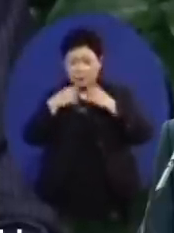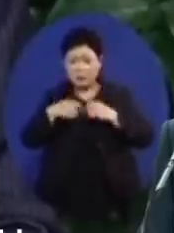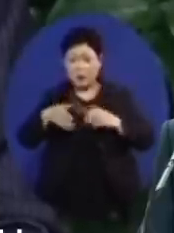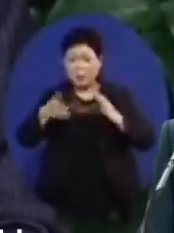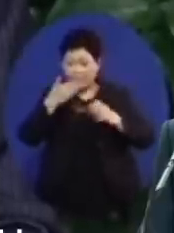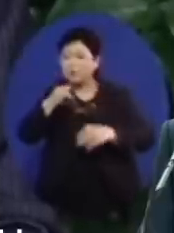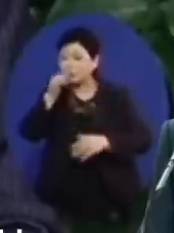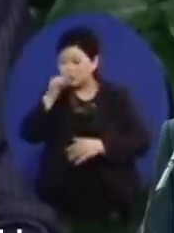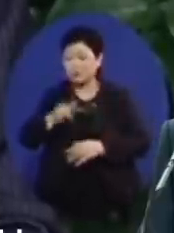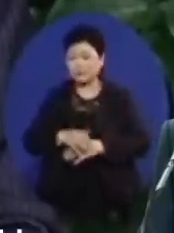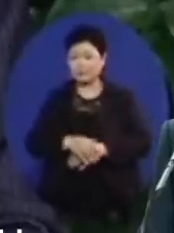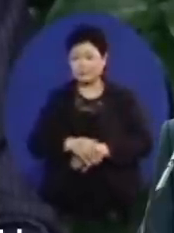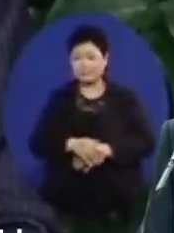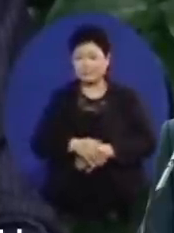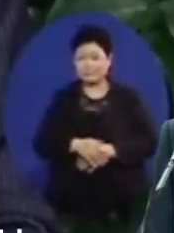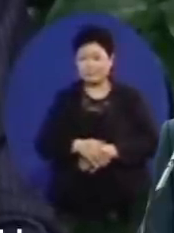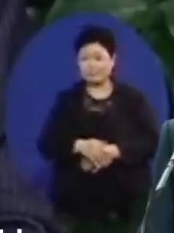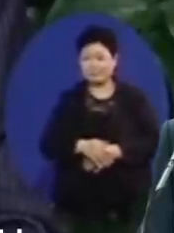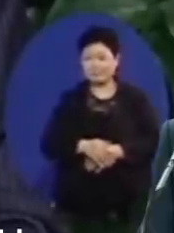있었어요.